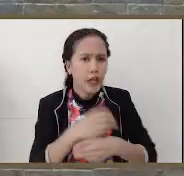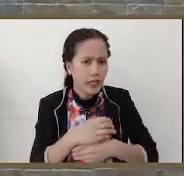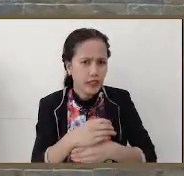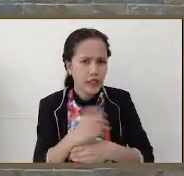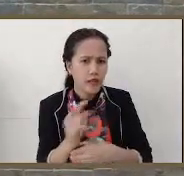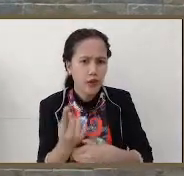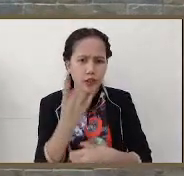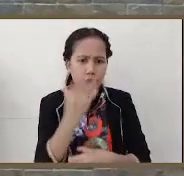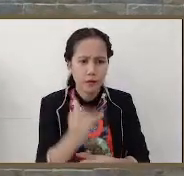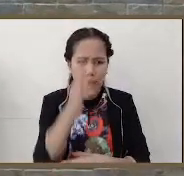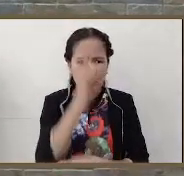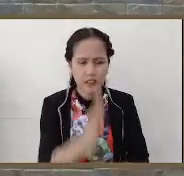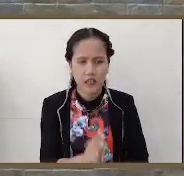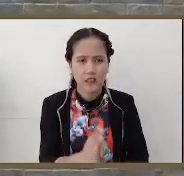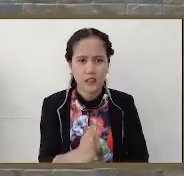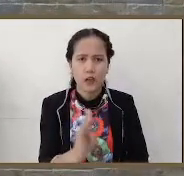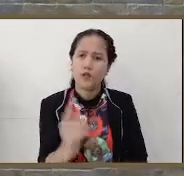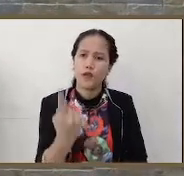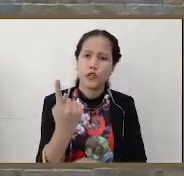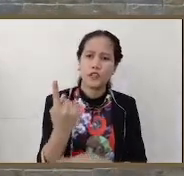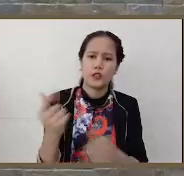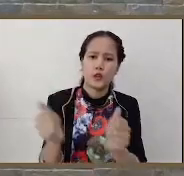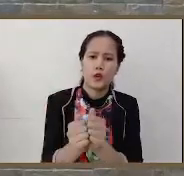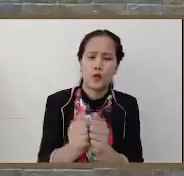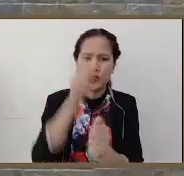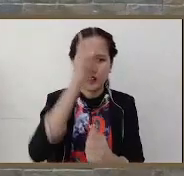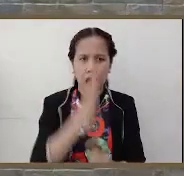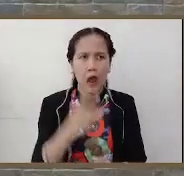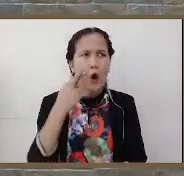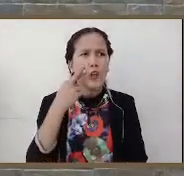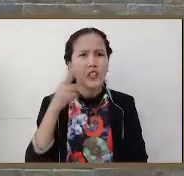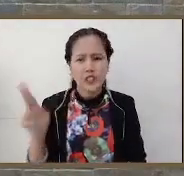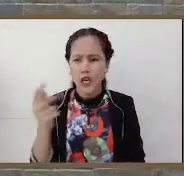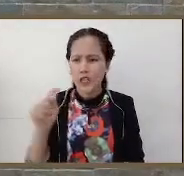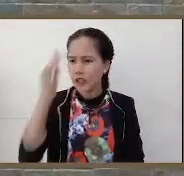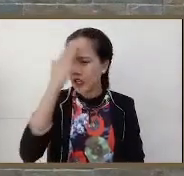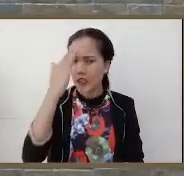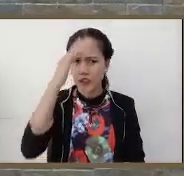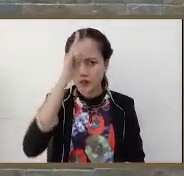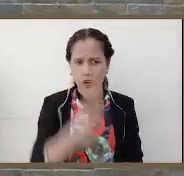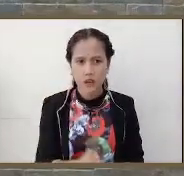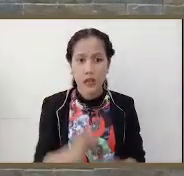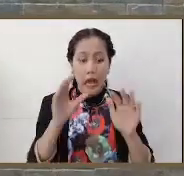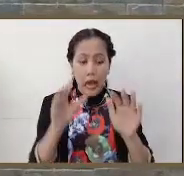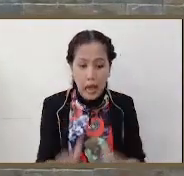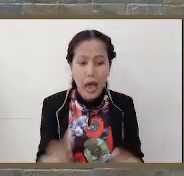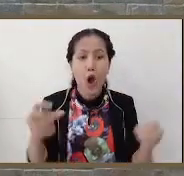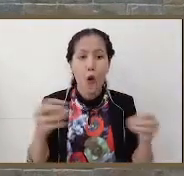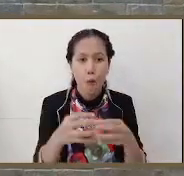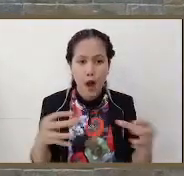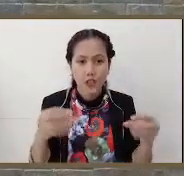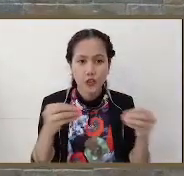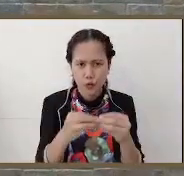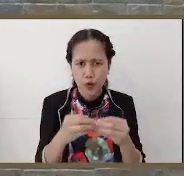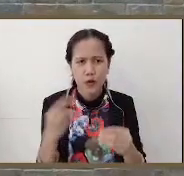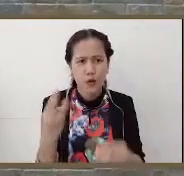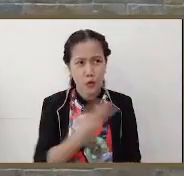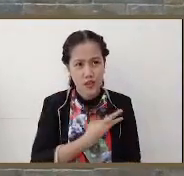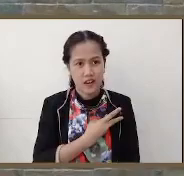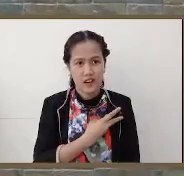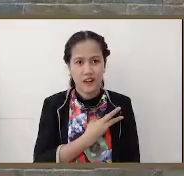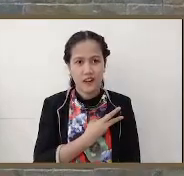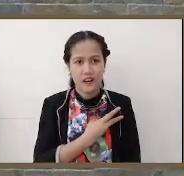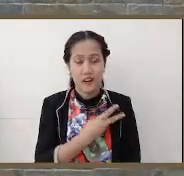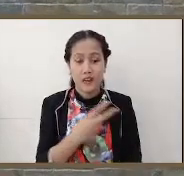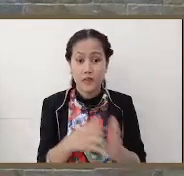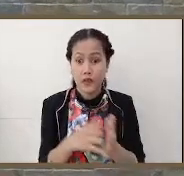unang nakasataong nakasama ng Diyos, na-reject man nila yung knowledge ng Diyos, how much more tayo? You see that? Na